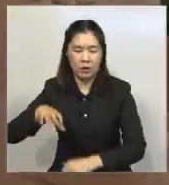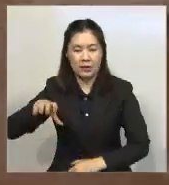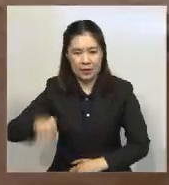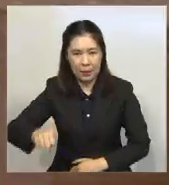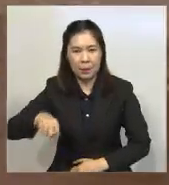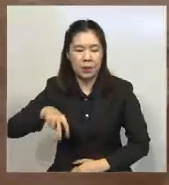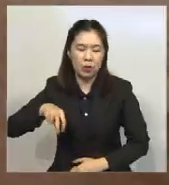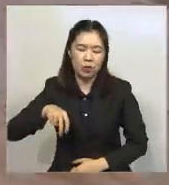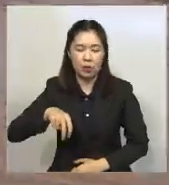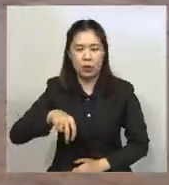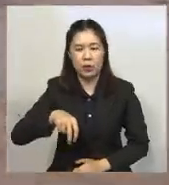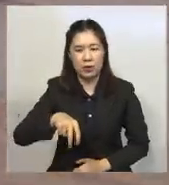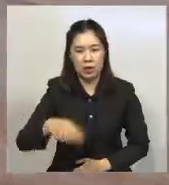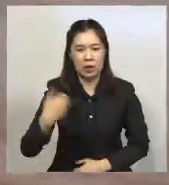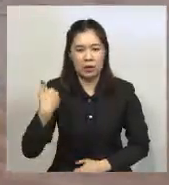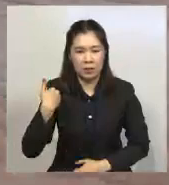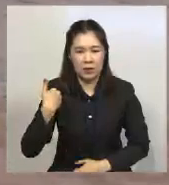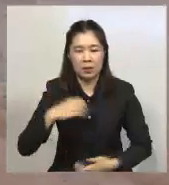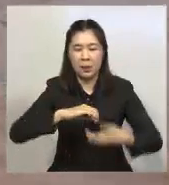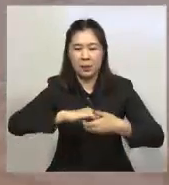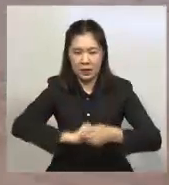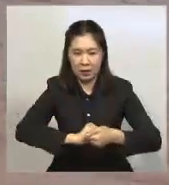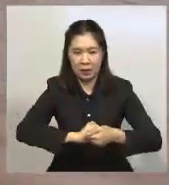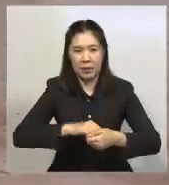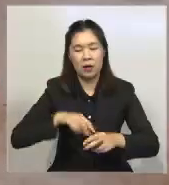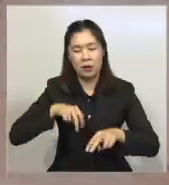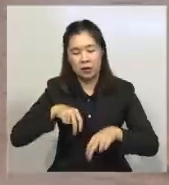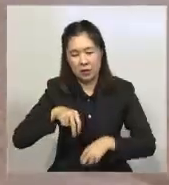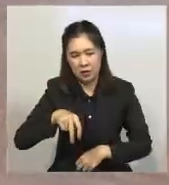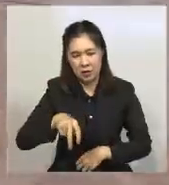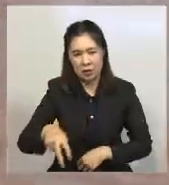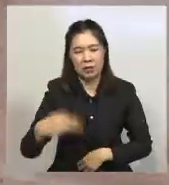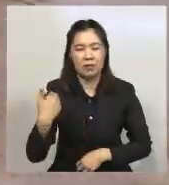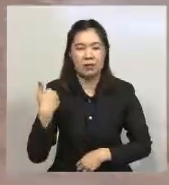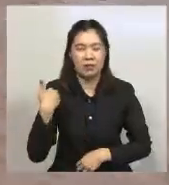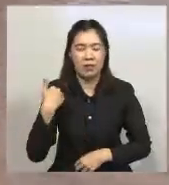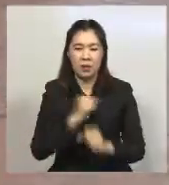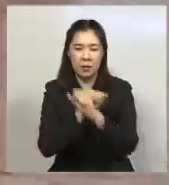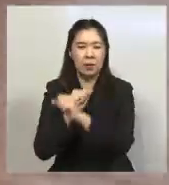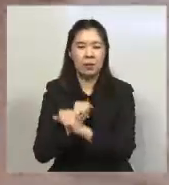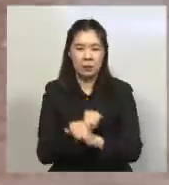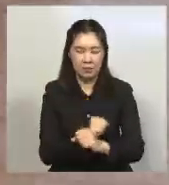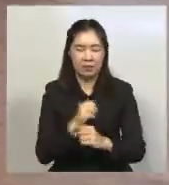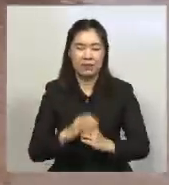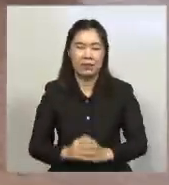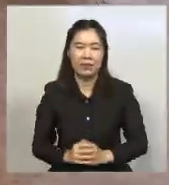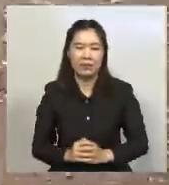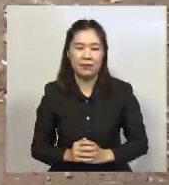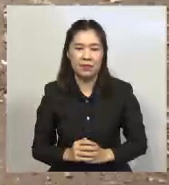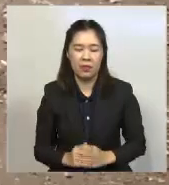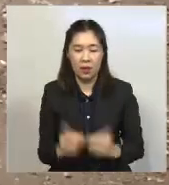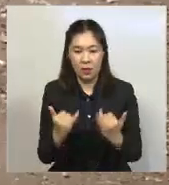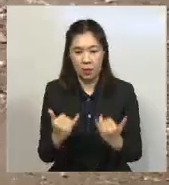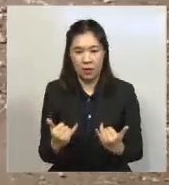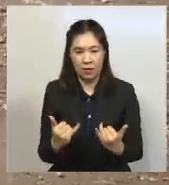านหรือใช้วิธีการคล้องแขนเพื่อที่จะเดินทางไปป้องกันการพัดไปตามกระแสน้ำค่ะมาวันนี้นะคะทีม